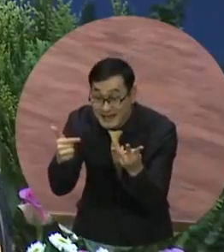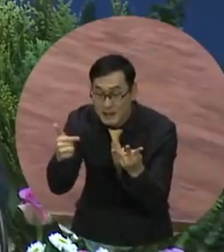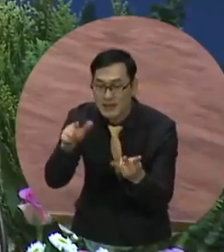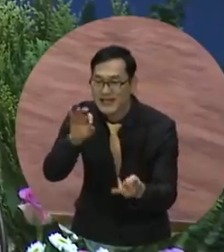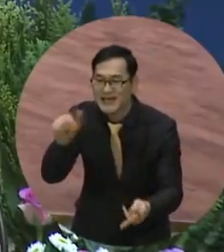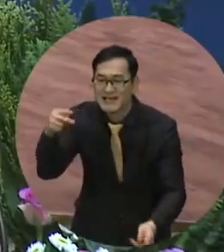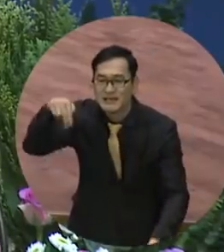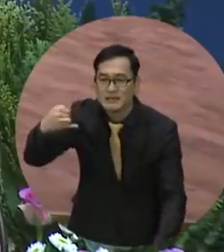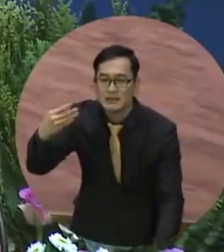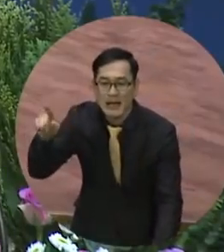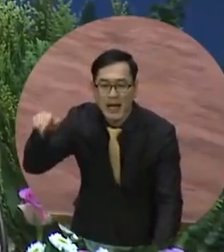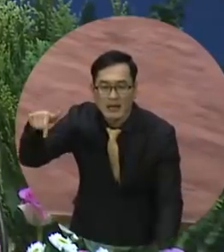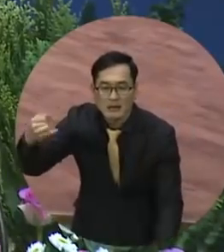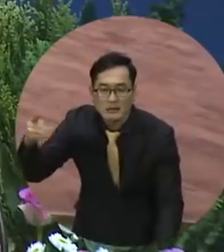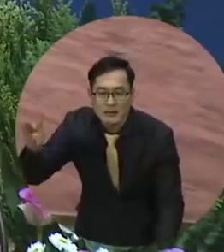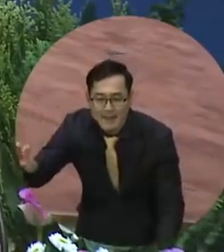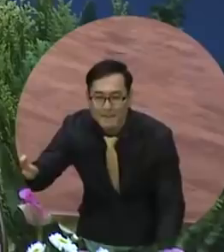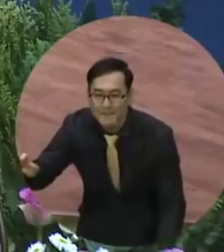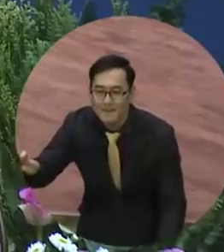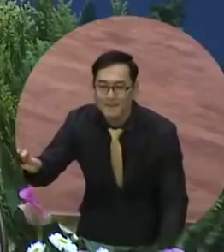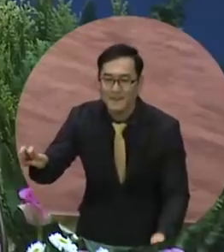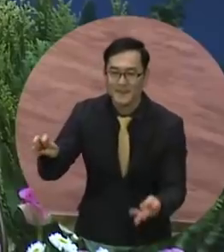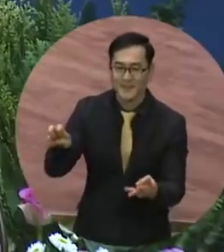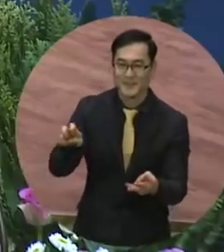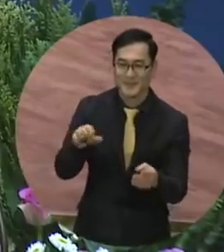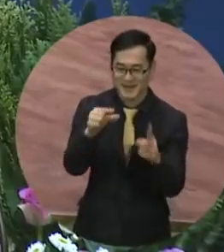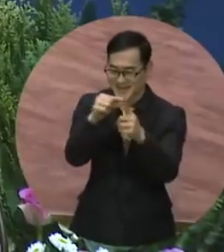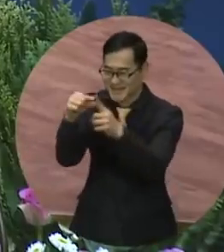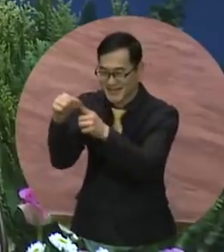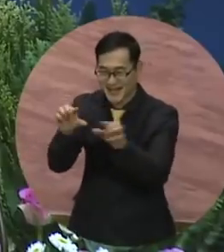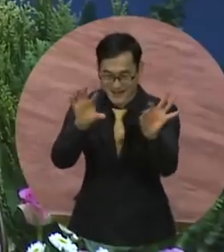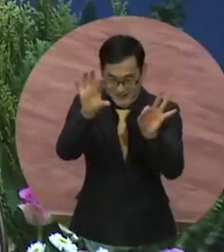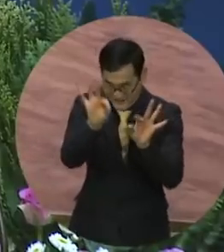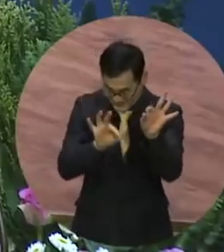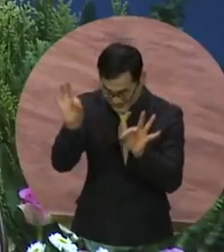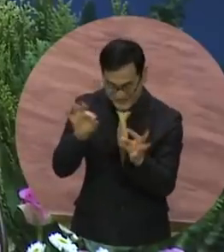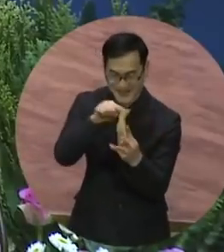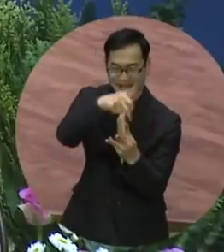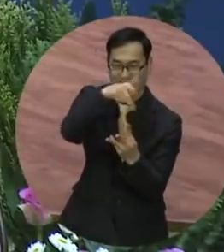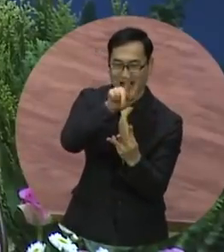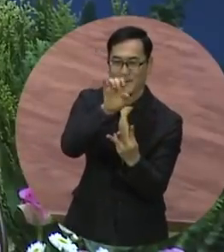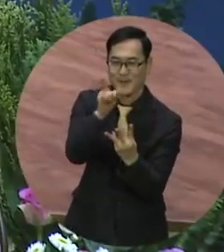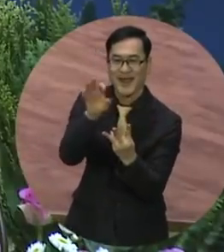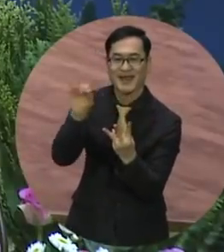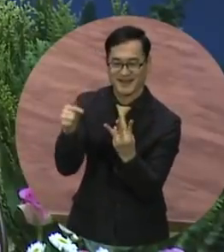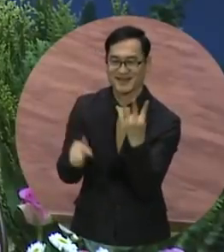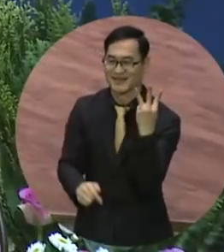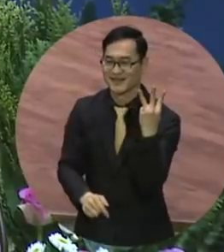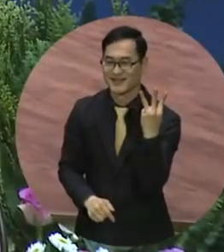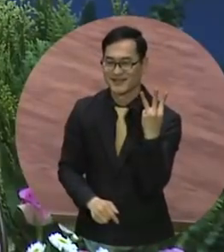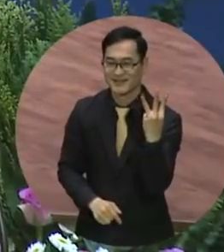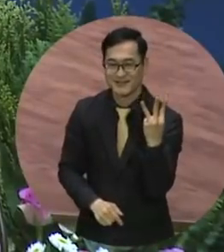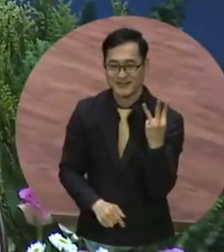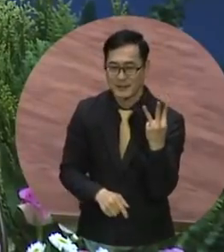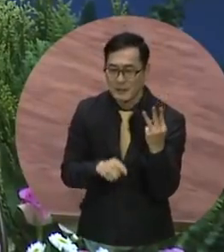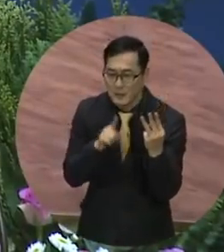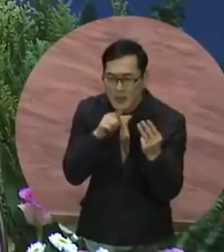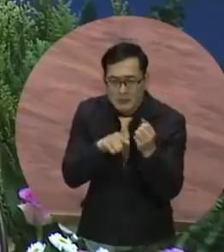인스타그램, 이걸 약자를, 앞자를 말해서 카페인이라. 이게 무슨